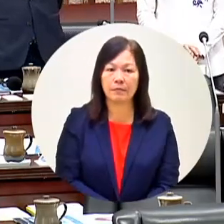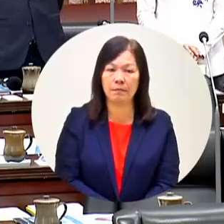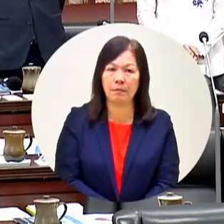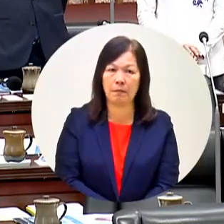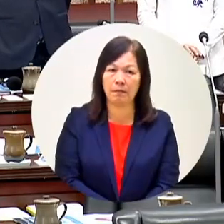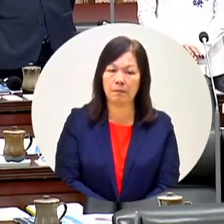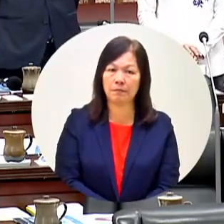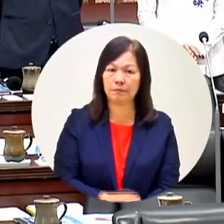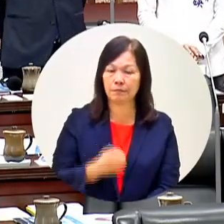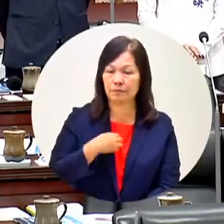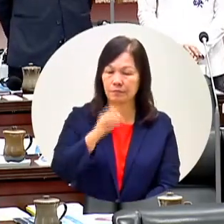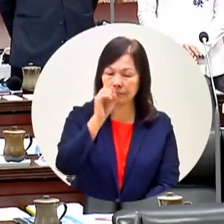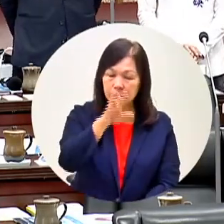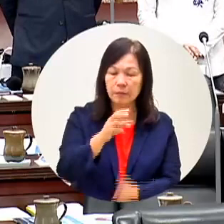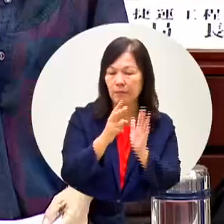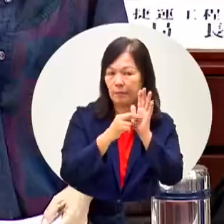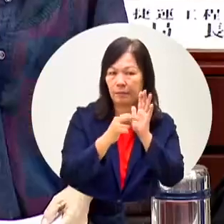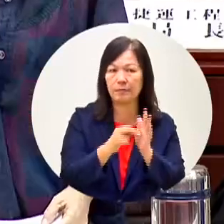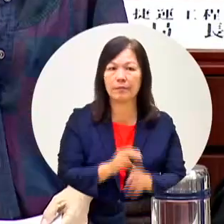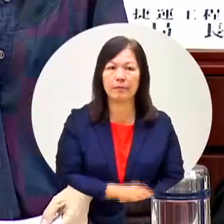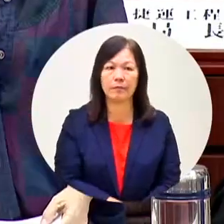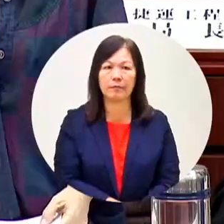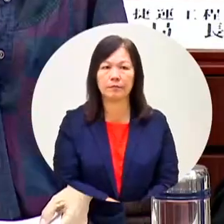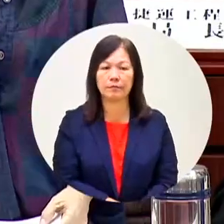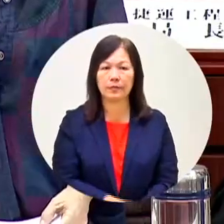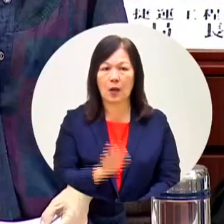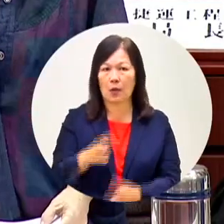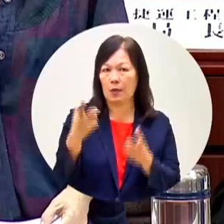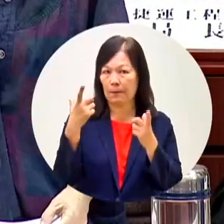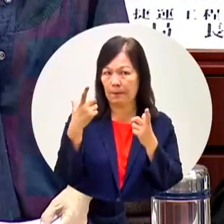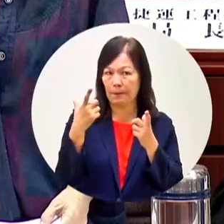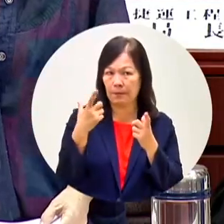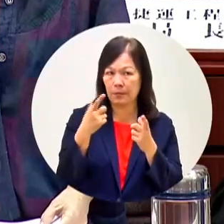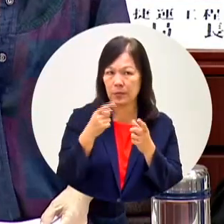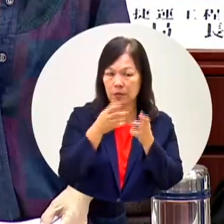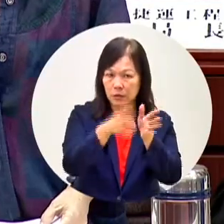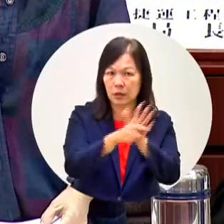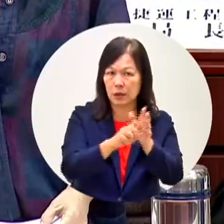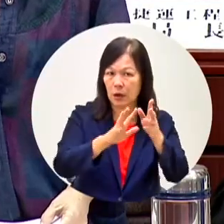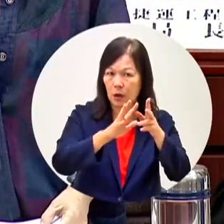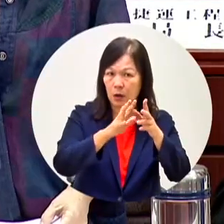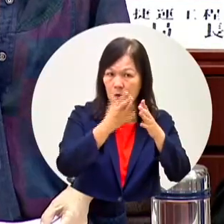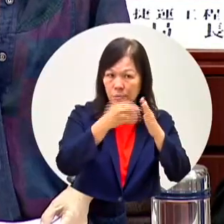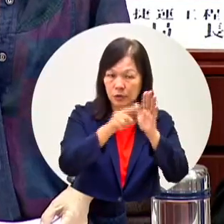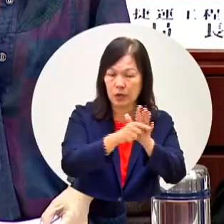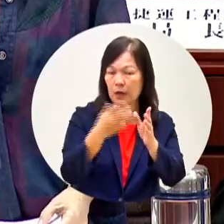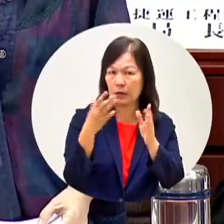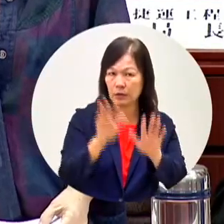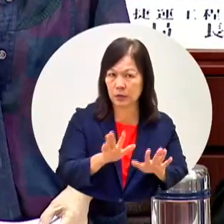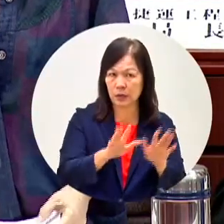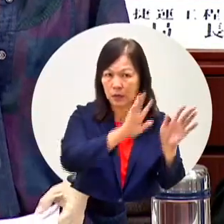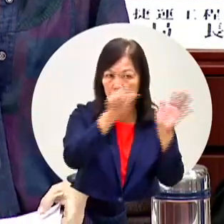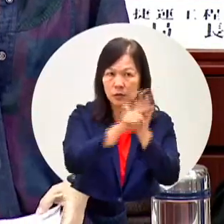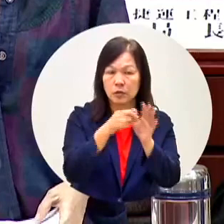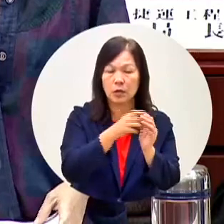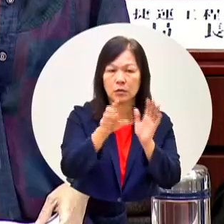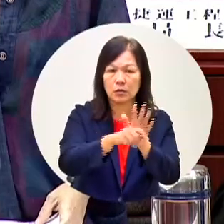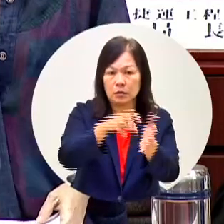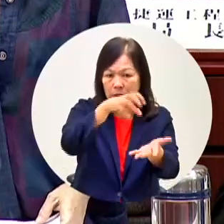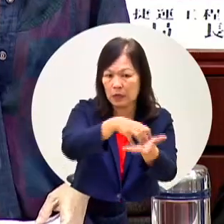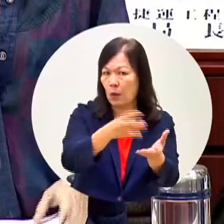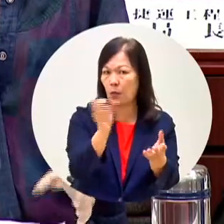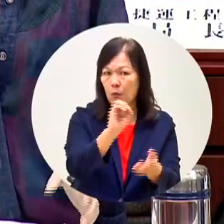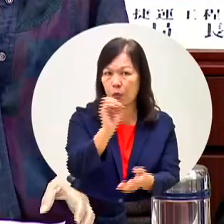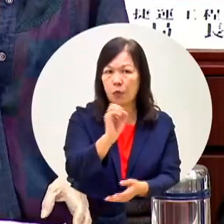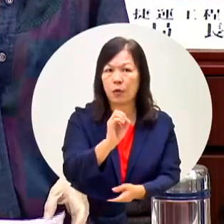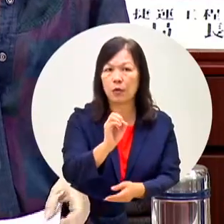吼，就有关万类国小目前他现在的校舍都是无死照跟建造的部分，所以如果将来我